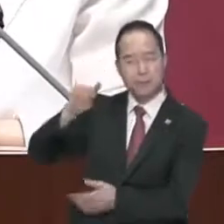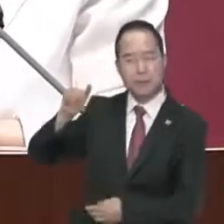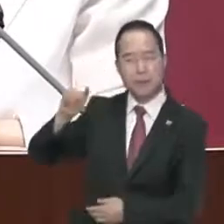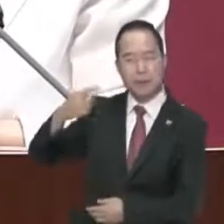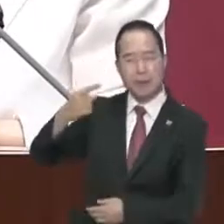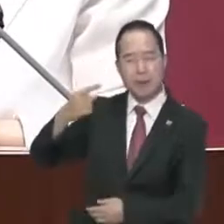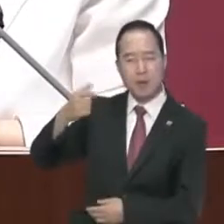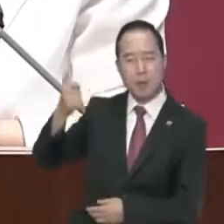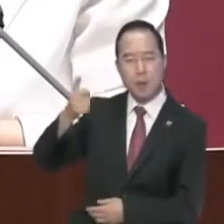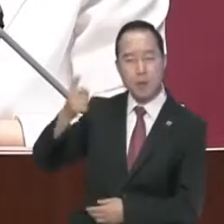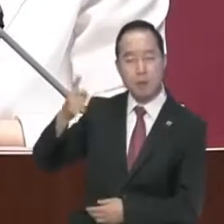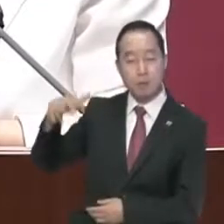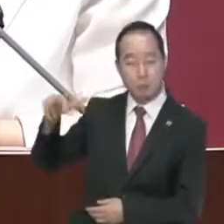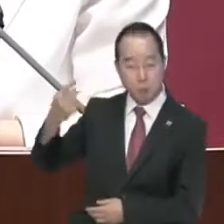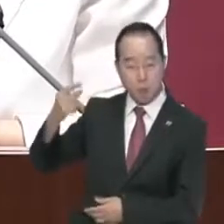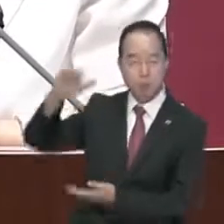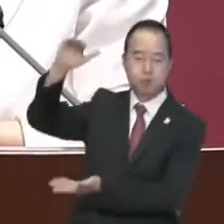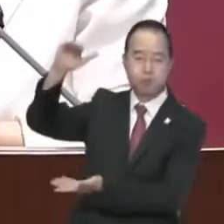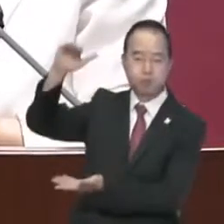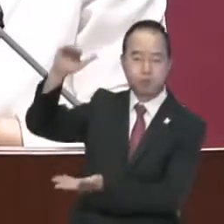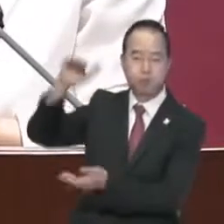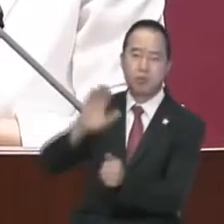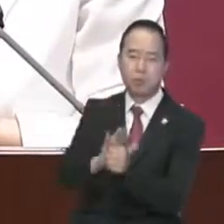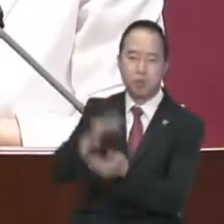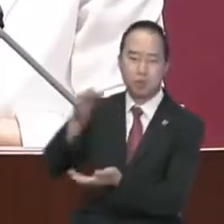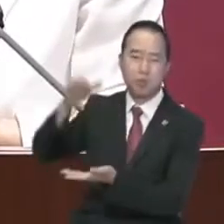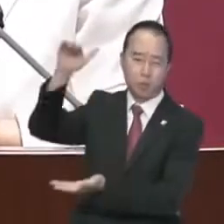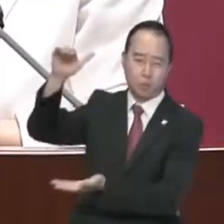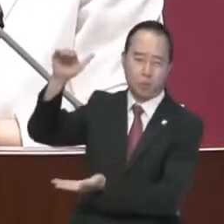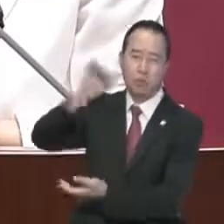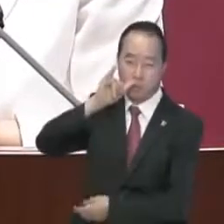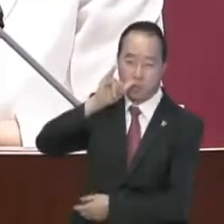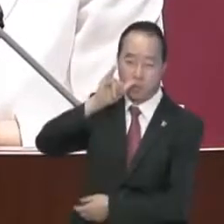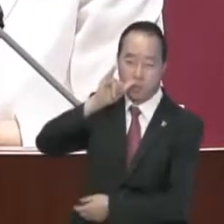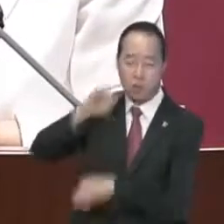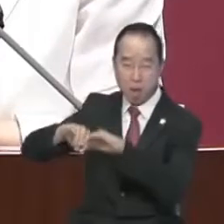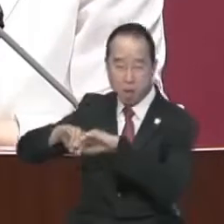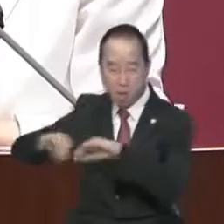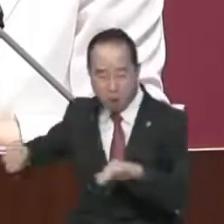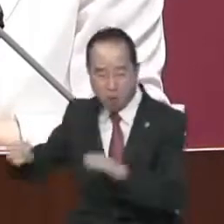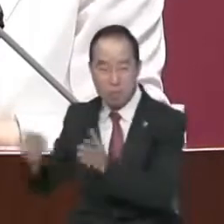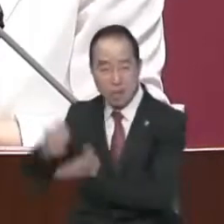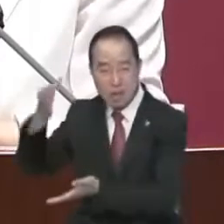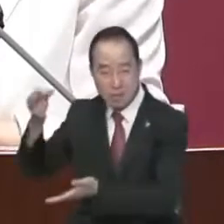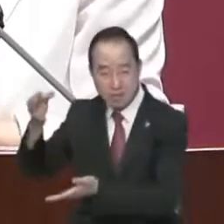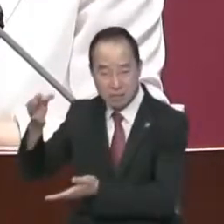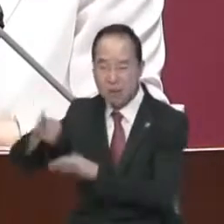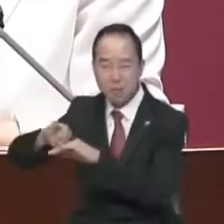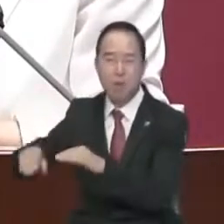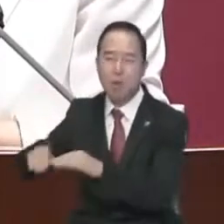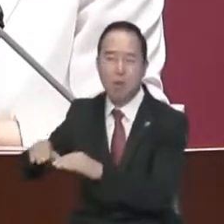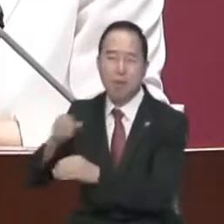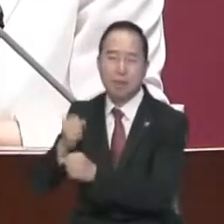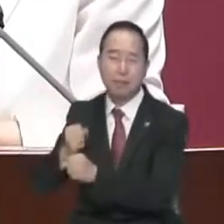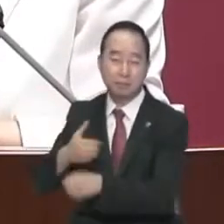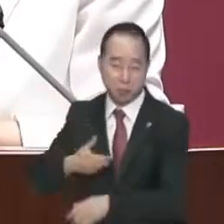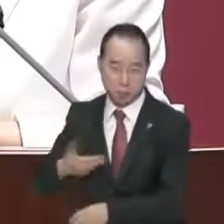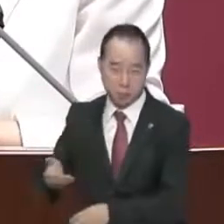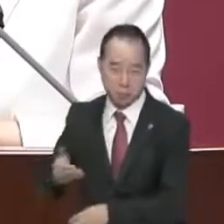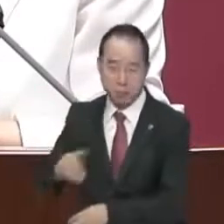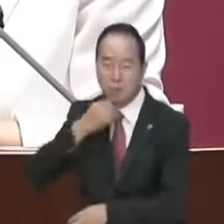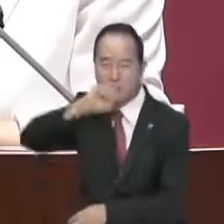150조 이런 정도로 이렇게 들어가 있기 때문에 따로 이제 재난지원금이라는 말이 거기 들어갈 필요는 없는 것이고요.